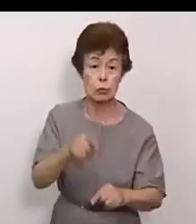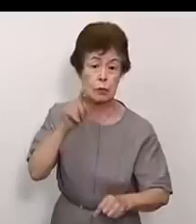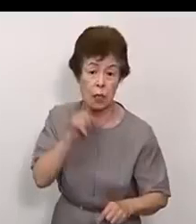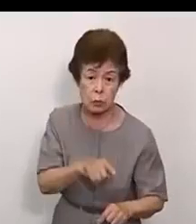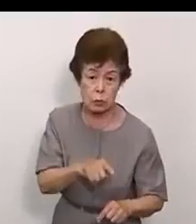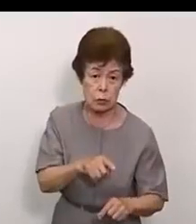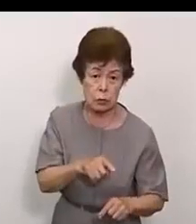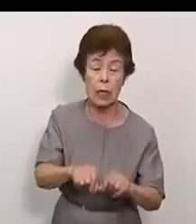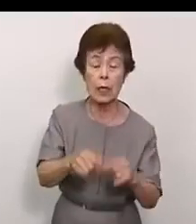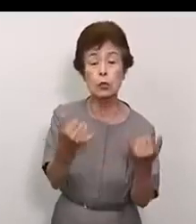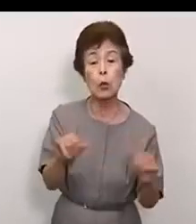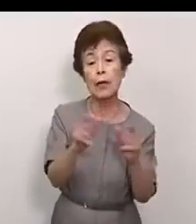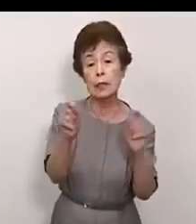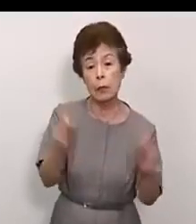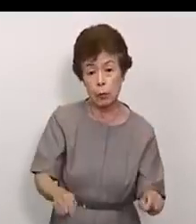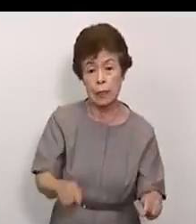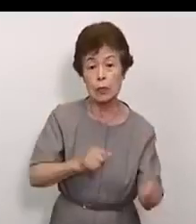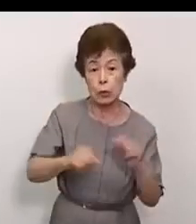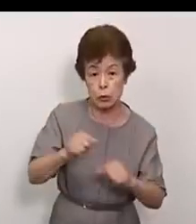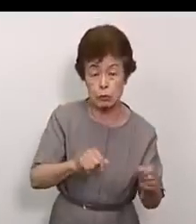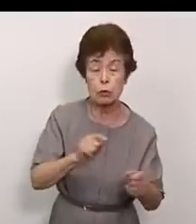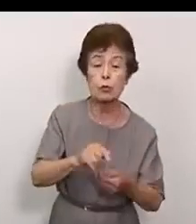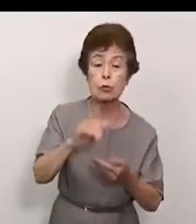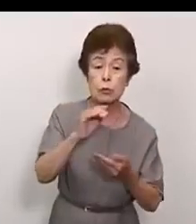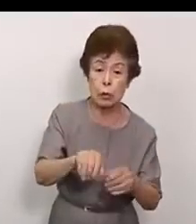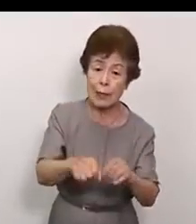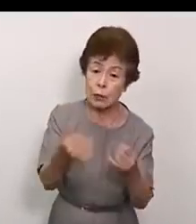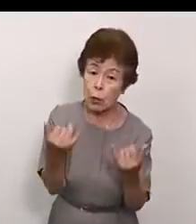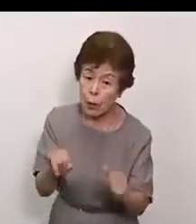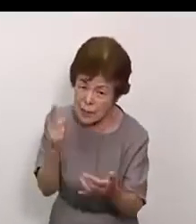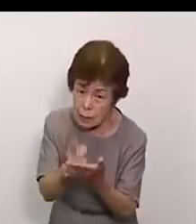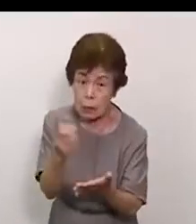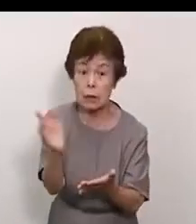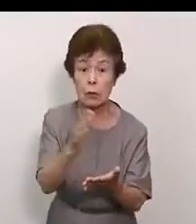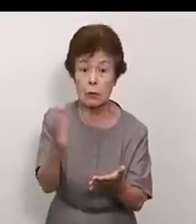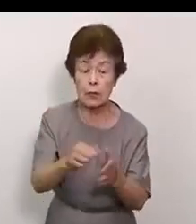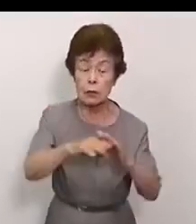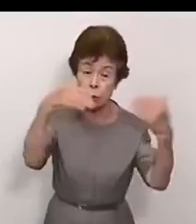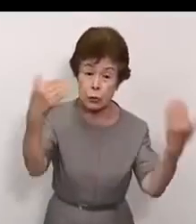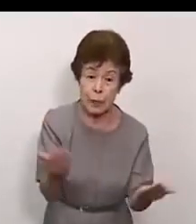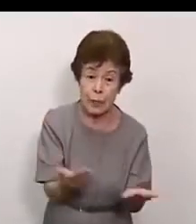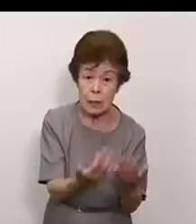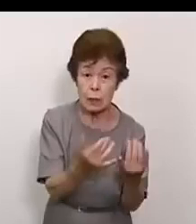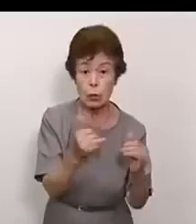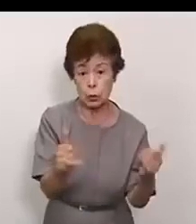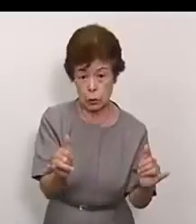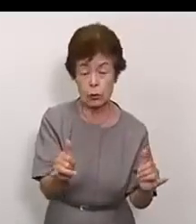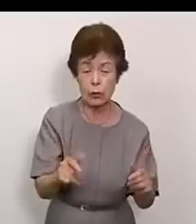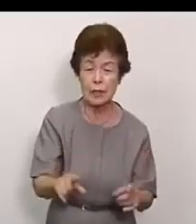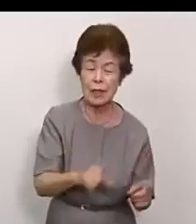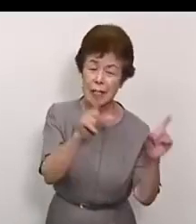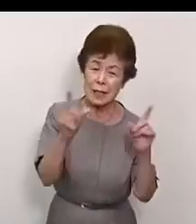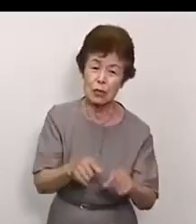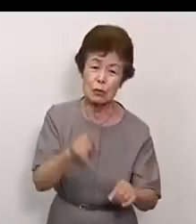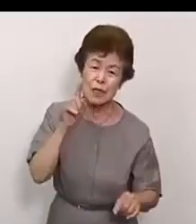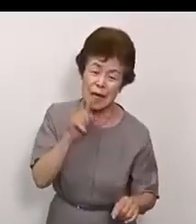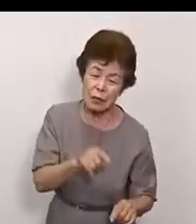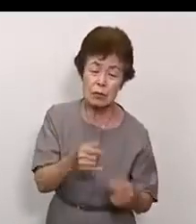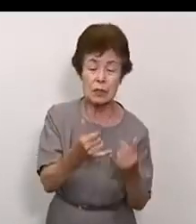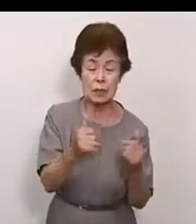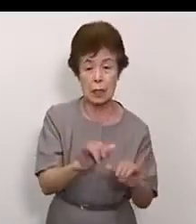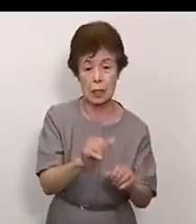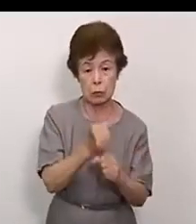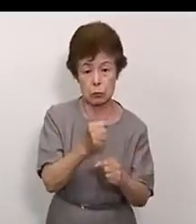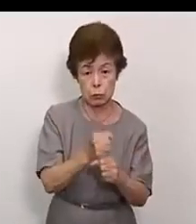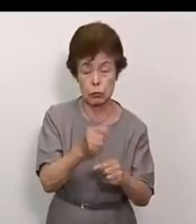から障害者問題取り組むっていうことは、障害者のことだけではなくて、全ての人にとって住みやすい社会を作るための